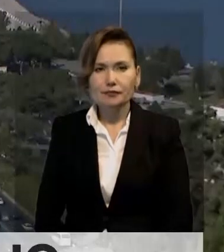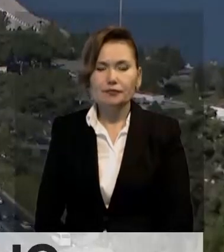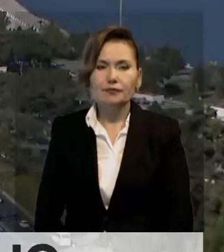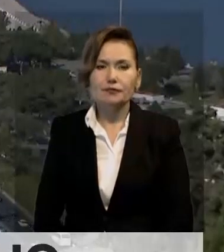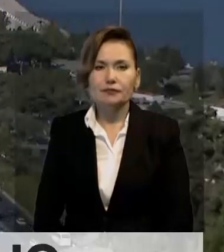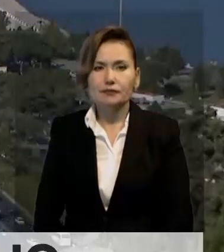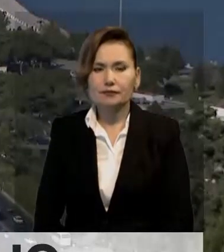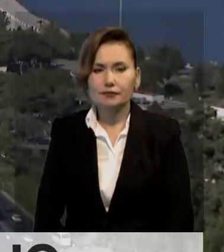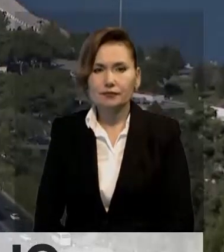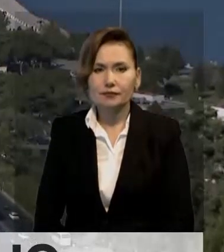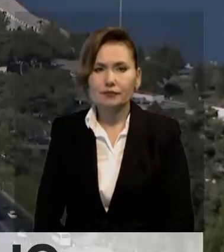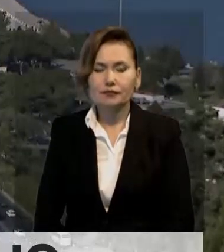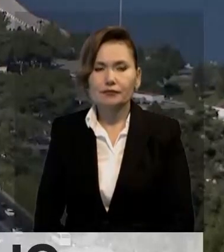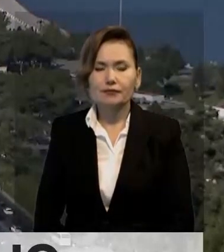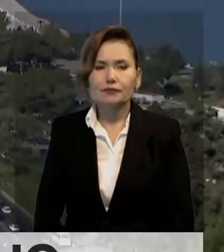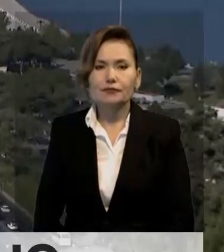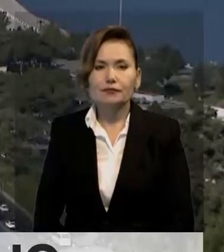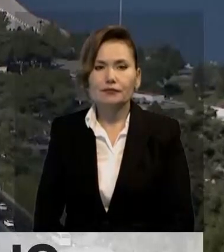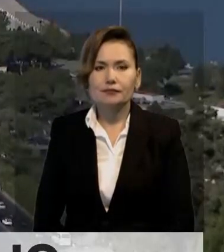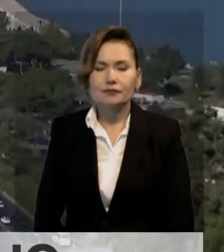Интибеков, Азербайджан, Баку.